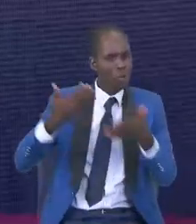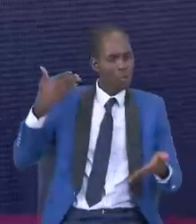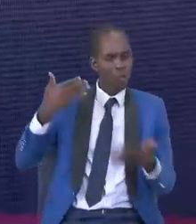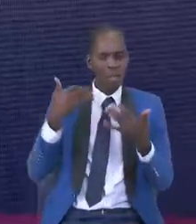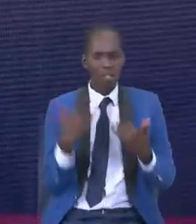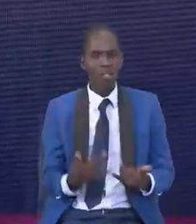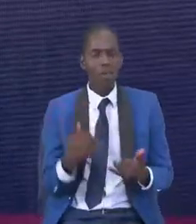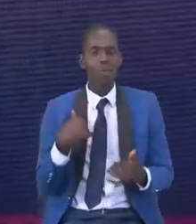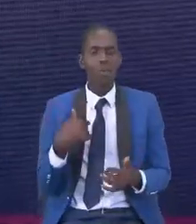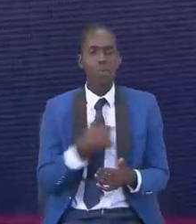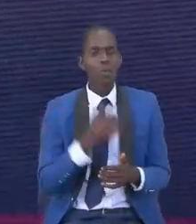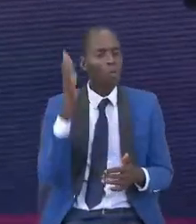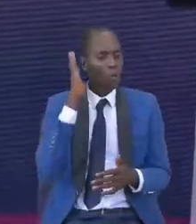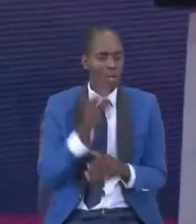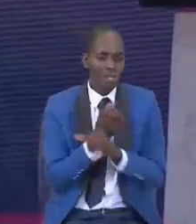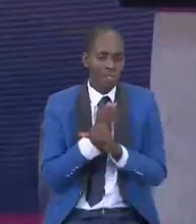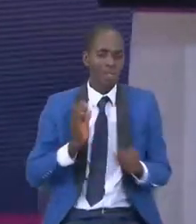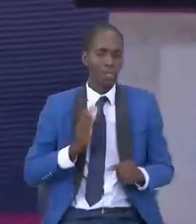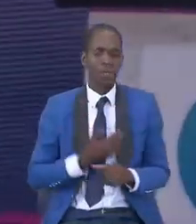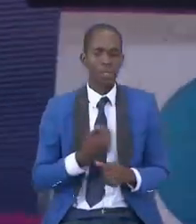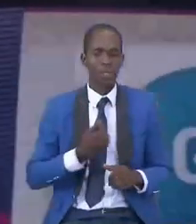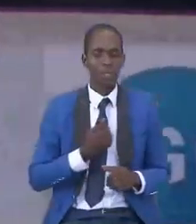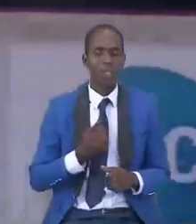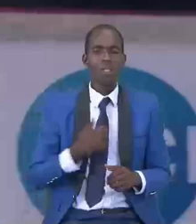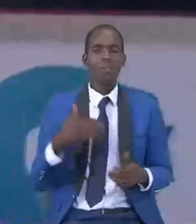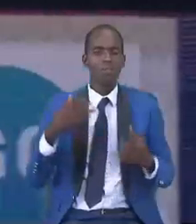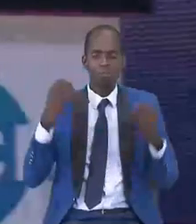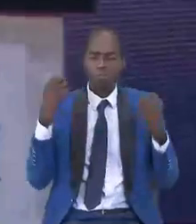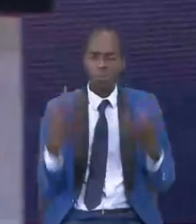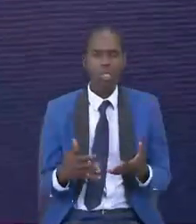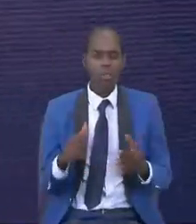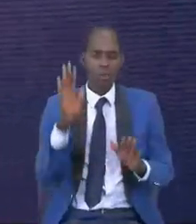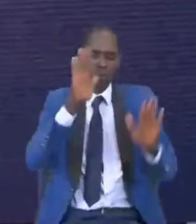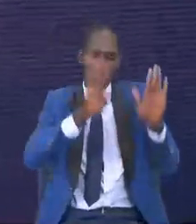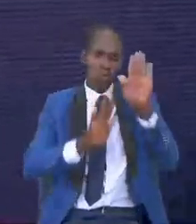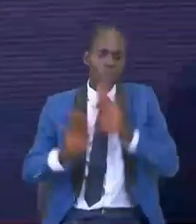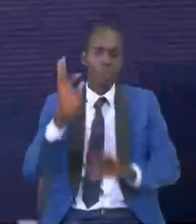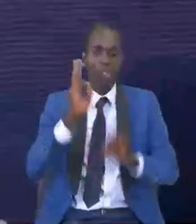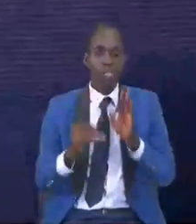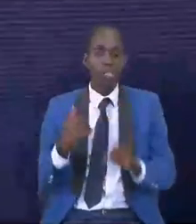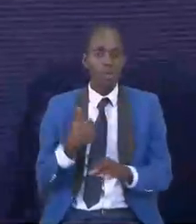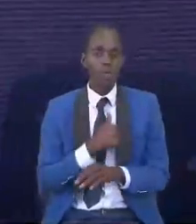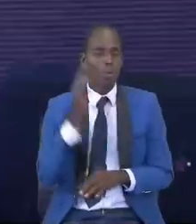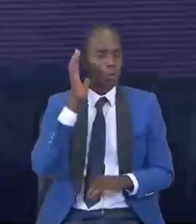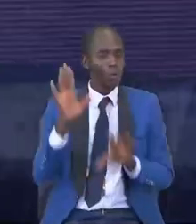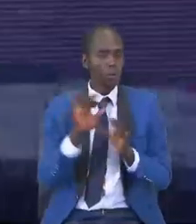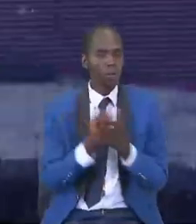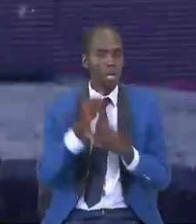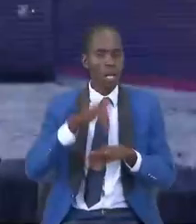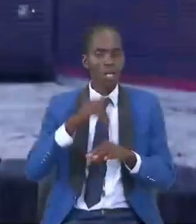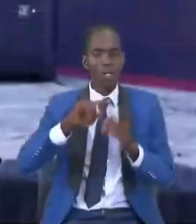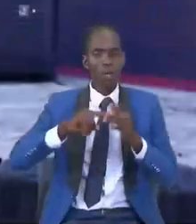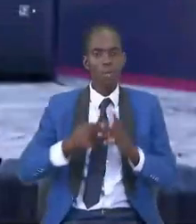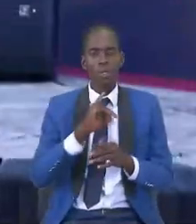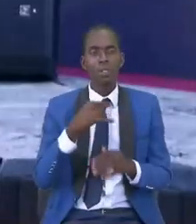allons nous éviter beaucoup de problèmes si nous le faisons au début. Alors ils ont dit, il lui dit